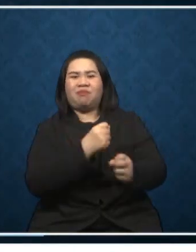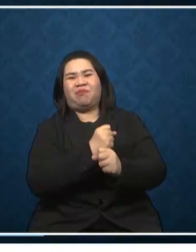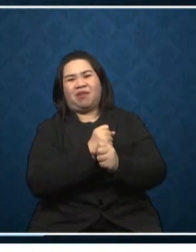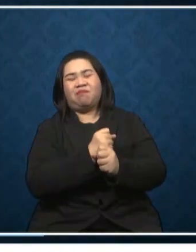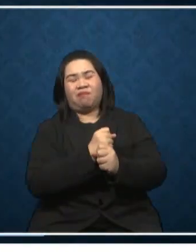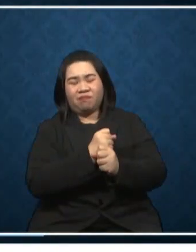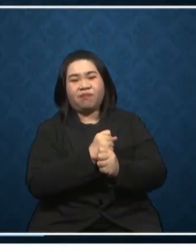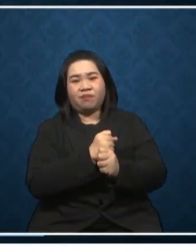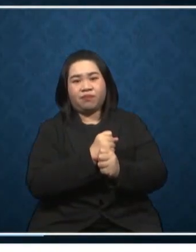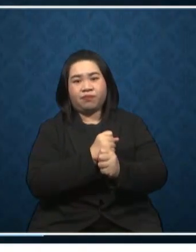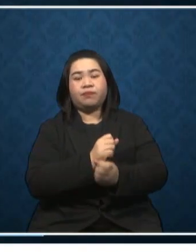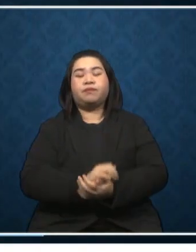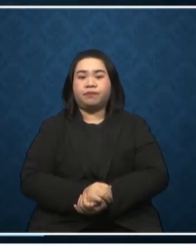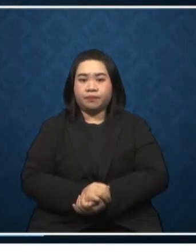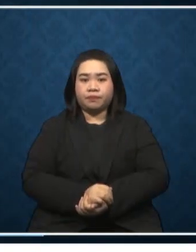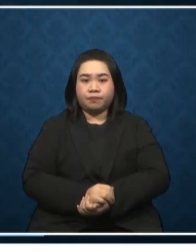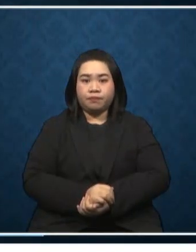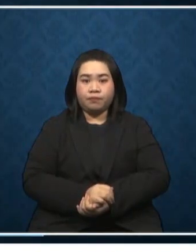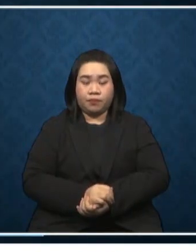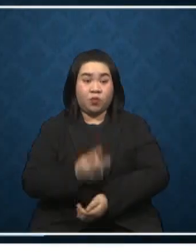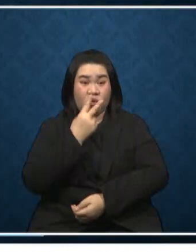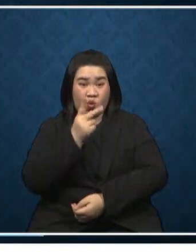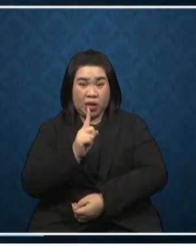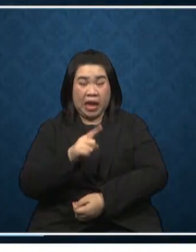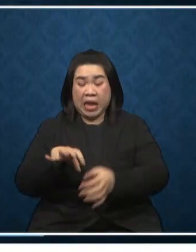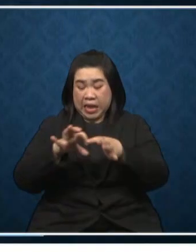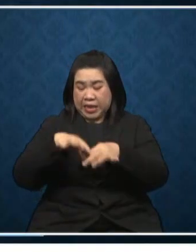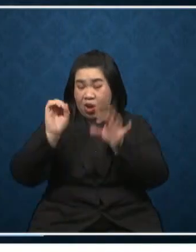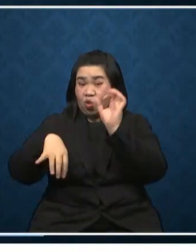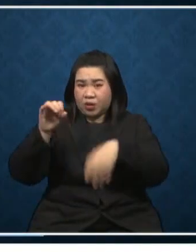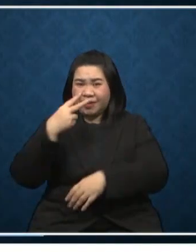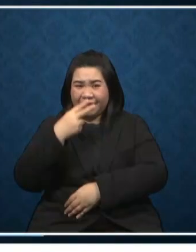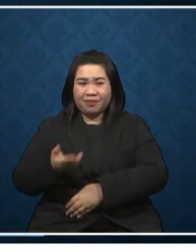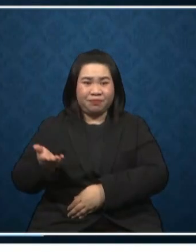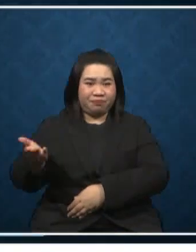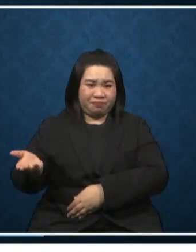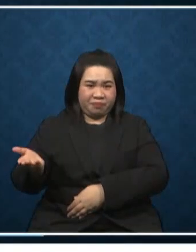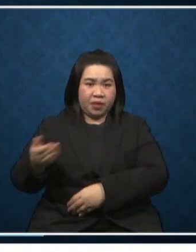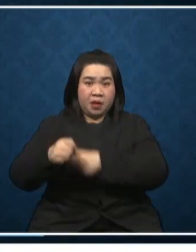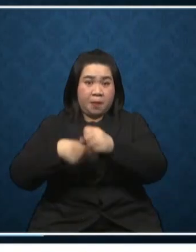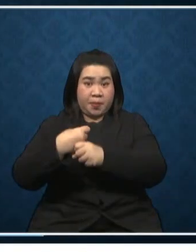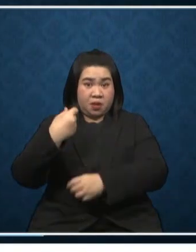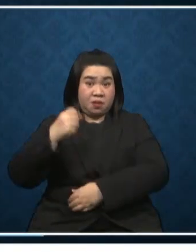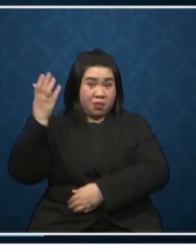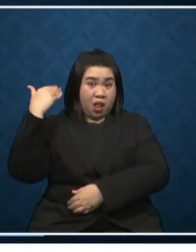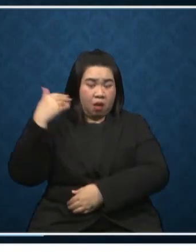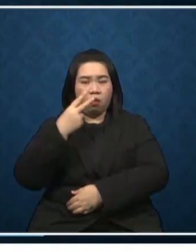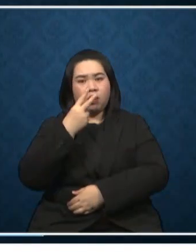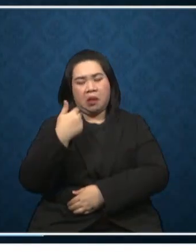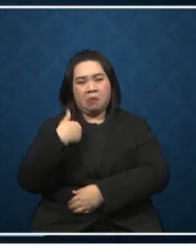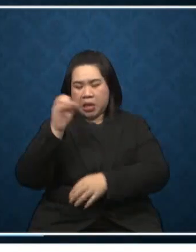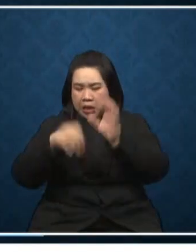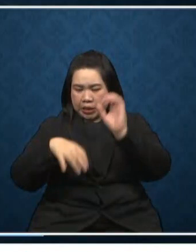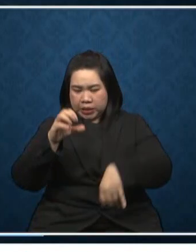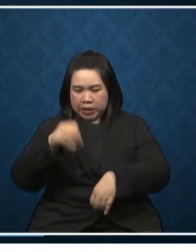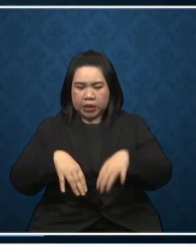้วต่า 10 ปีที่ผ่านมามีการทิ้งทหมด